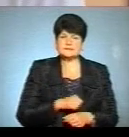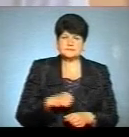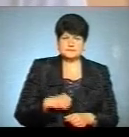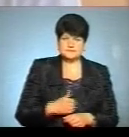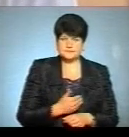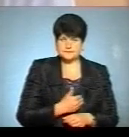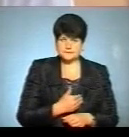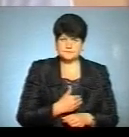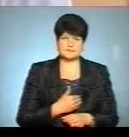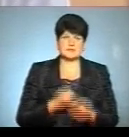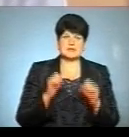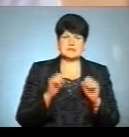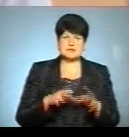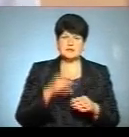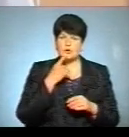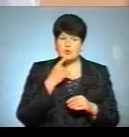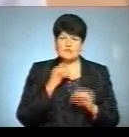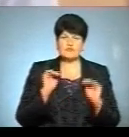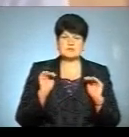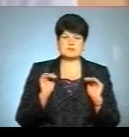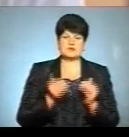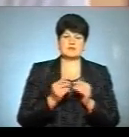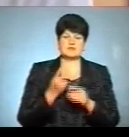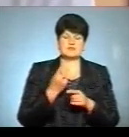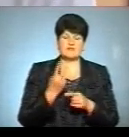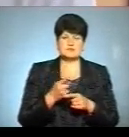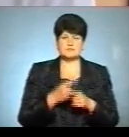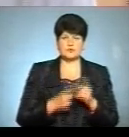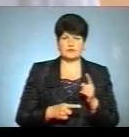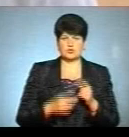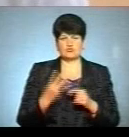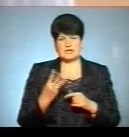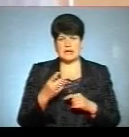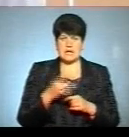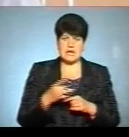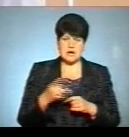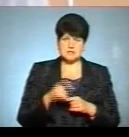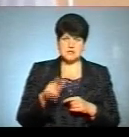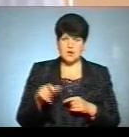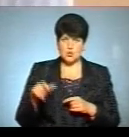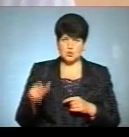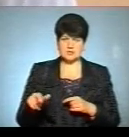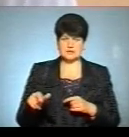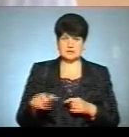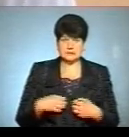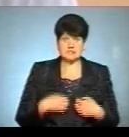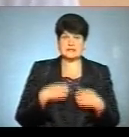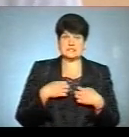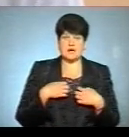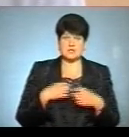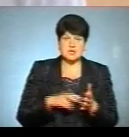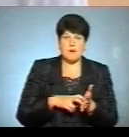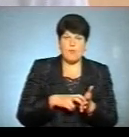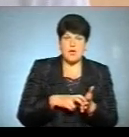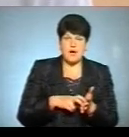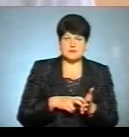виявили бажання здати кров, зменшилась приблизно 2,5-3 рази. І люди настрашені,